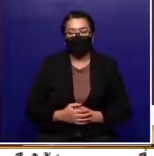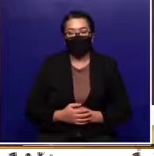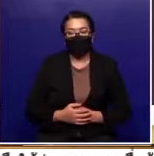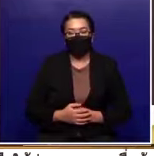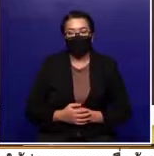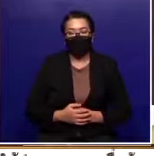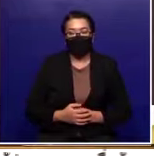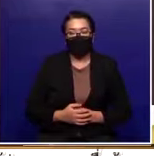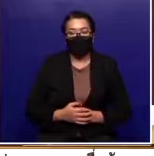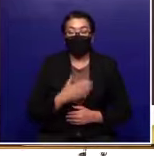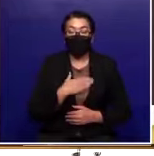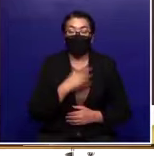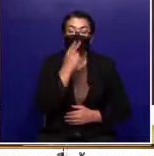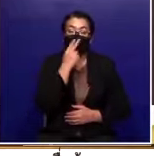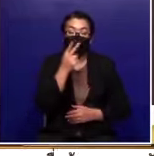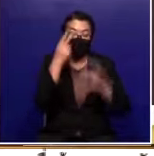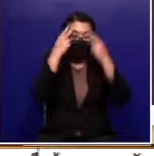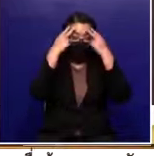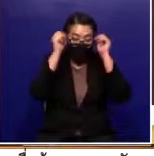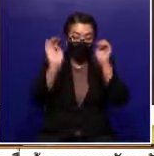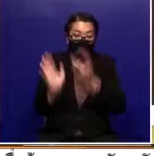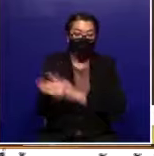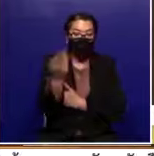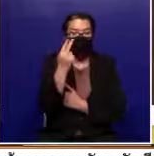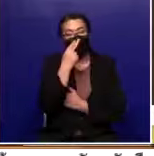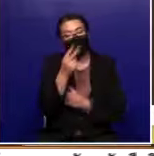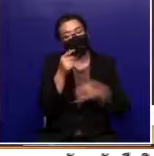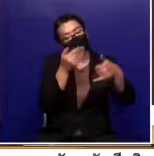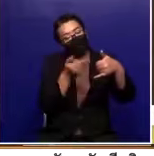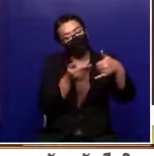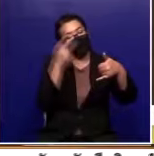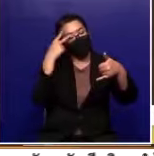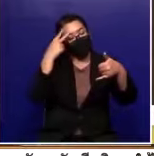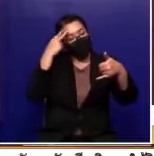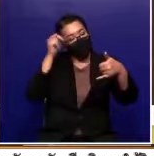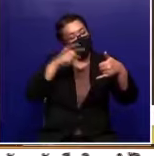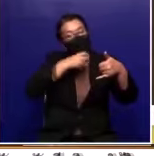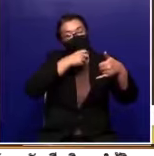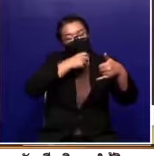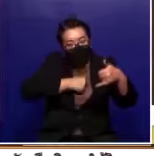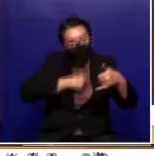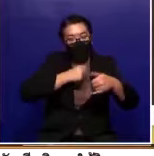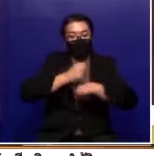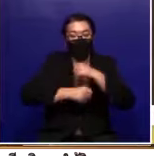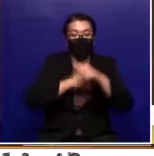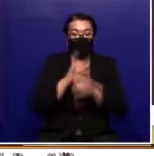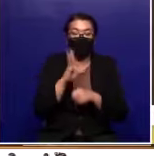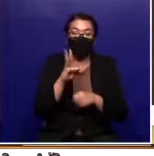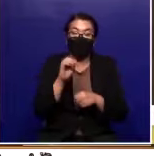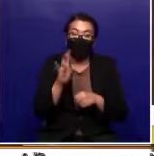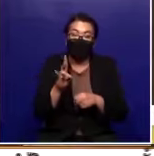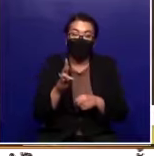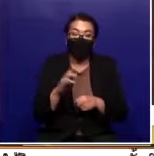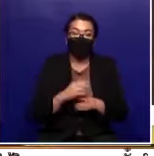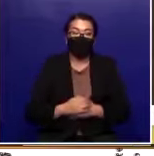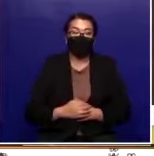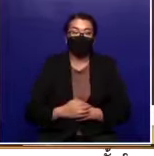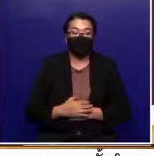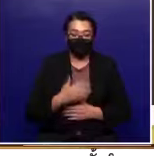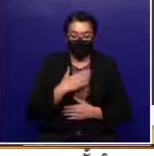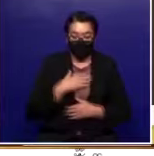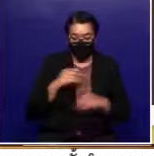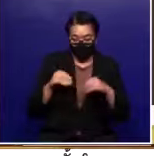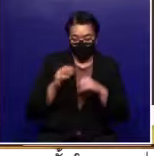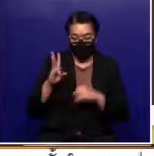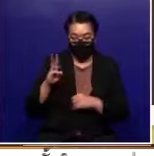ผมดูท่านนายกเมื่อเช้านี้ท่านแก่ลงเยอะนะปีนี้อายุเท่าไหร่ครับ67 6ย่าง68เพราะอ